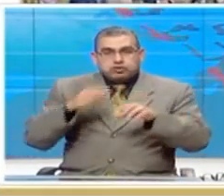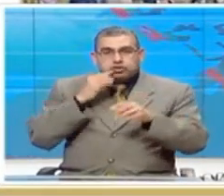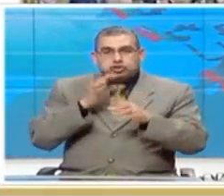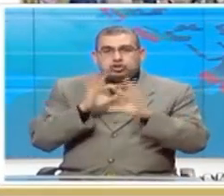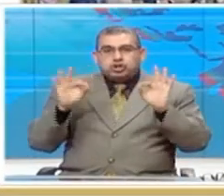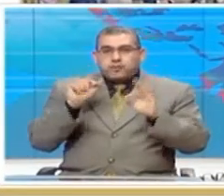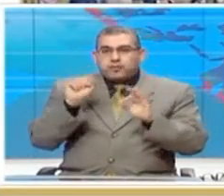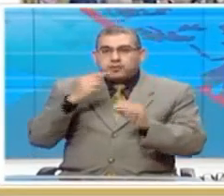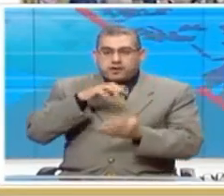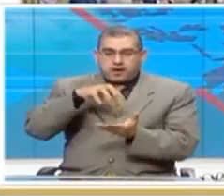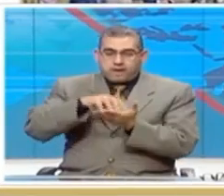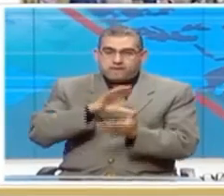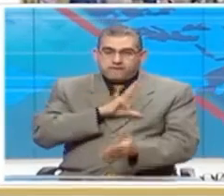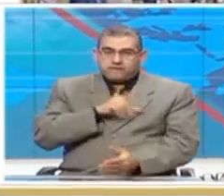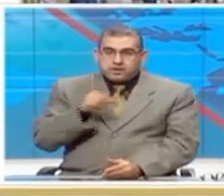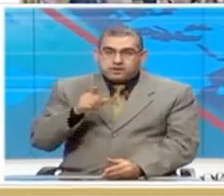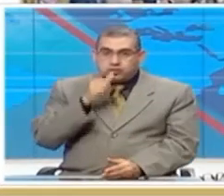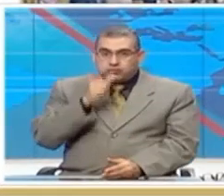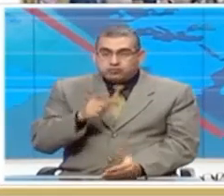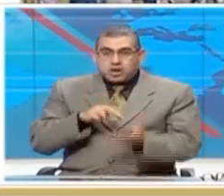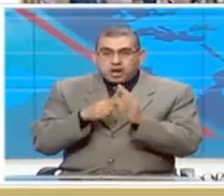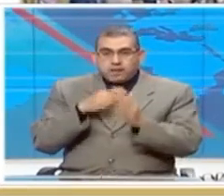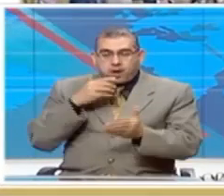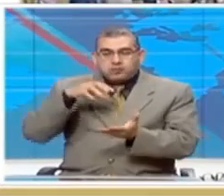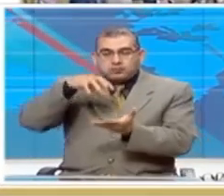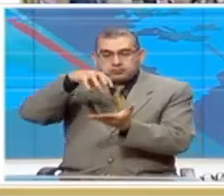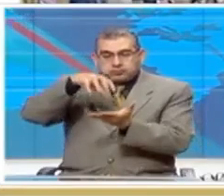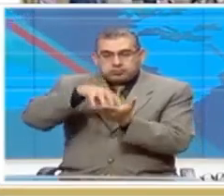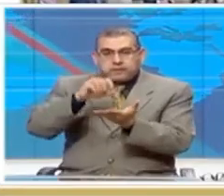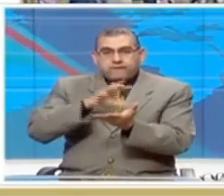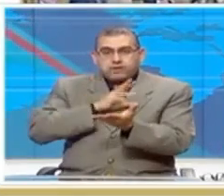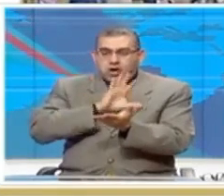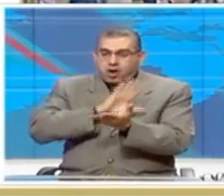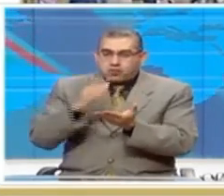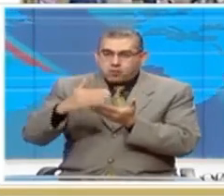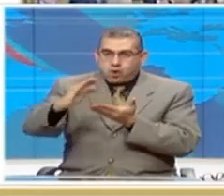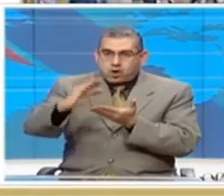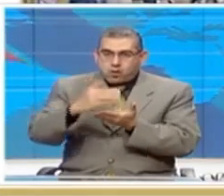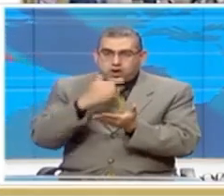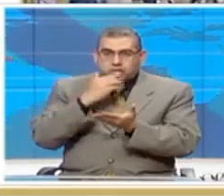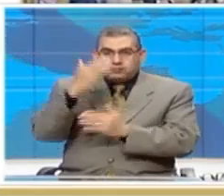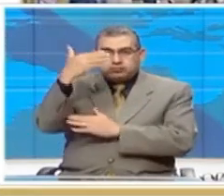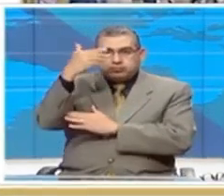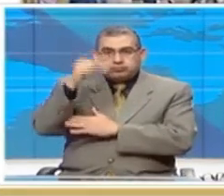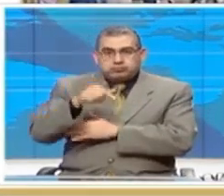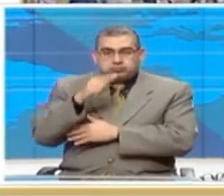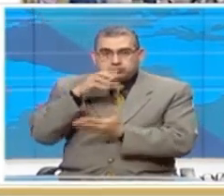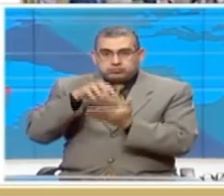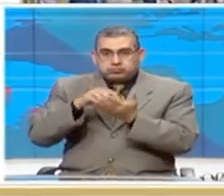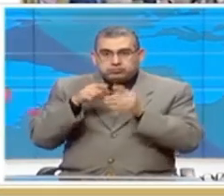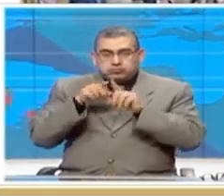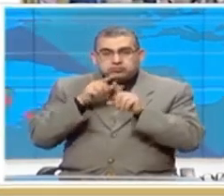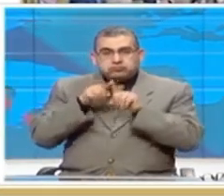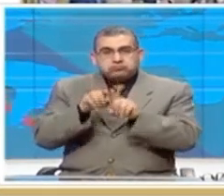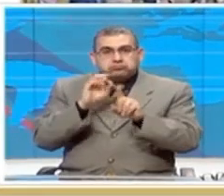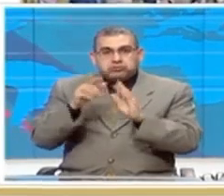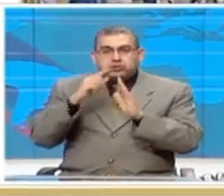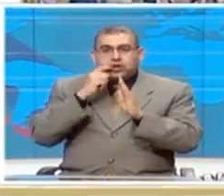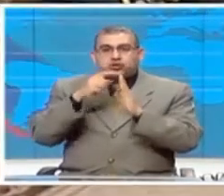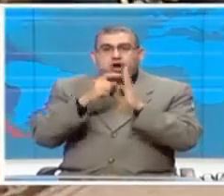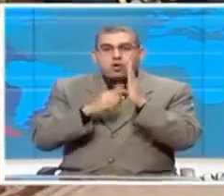للقضيه الفلسطينيه من خلال اقامه الدوله الفلسطينيه المستقله وفقا للمرجعيات